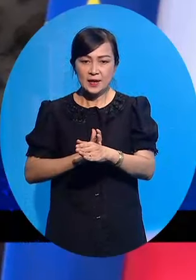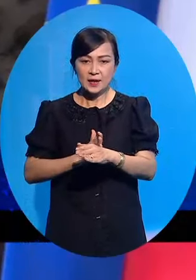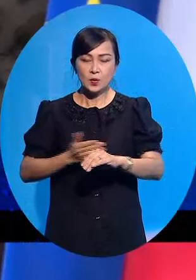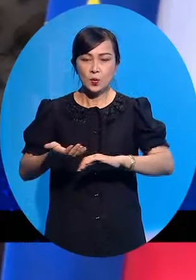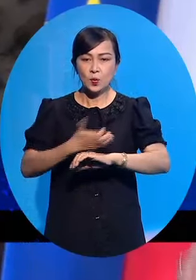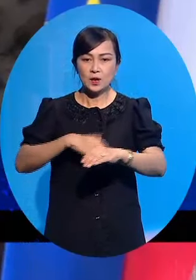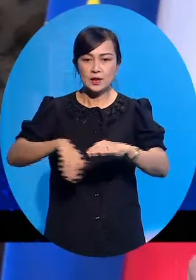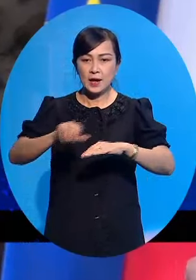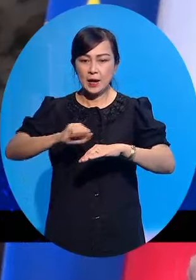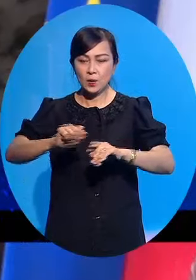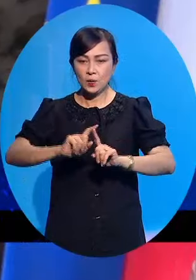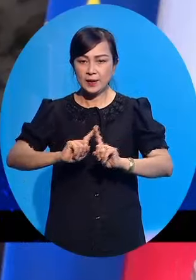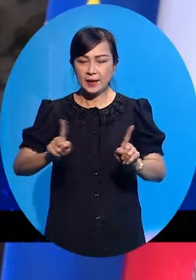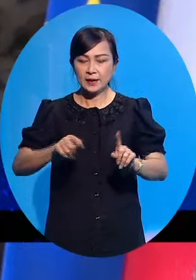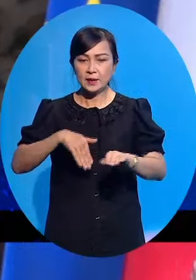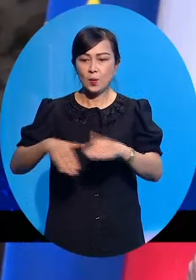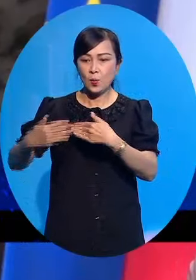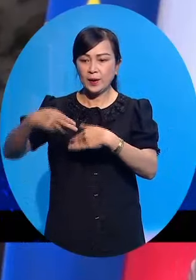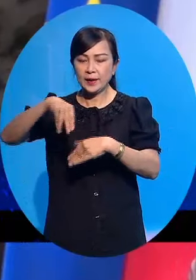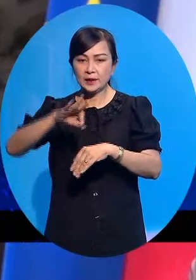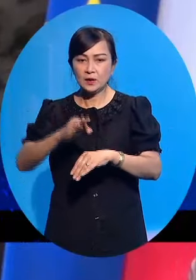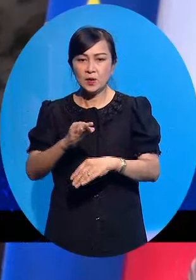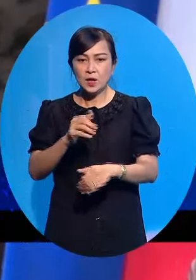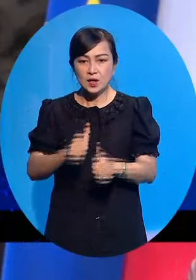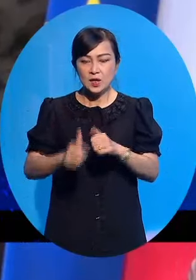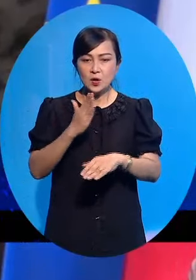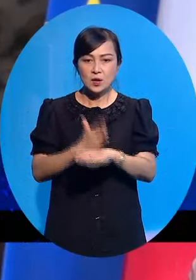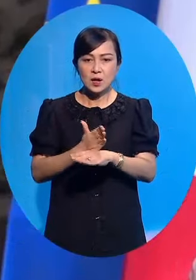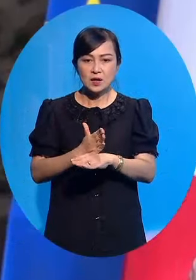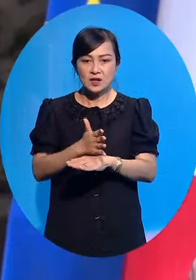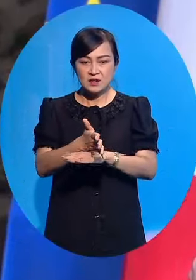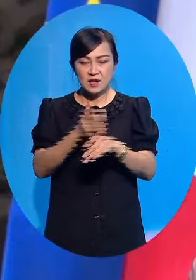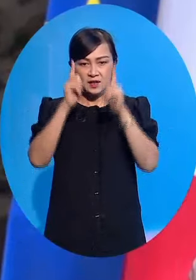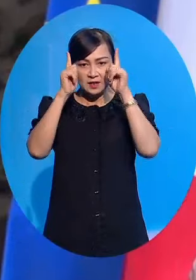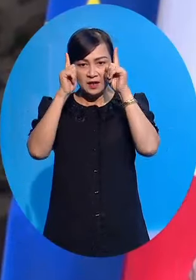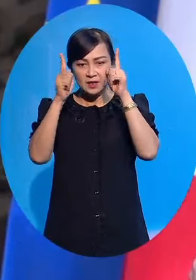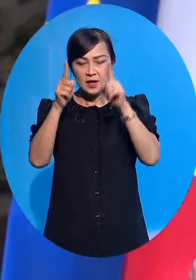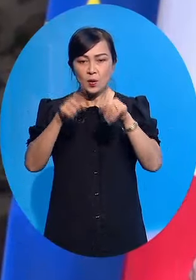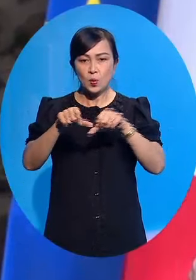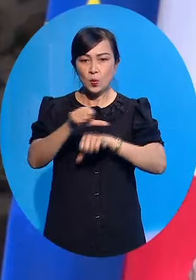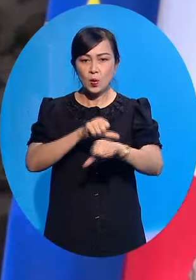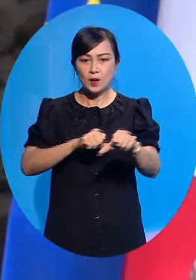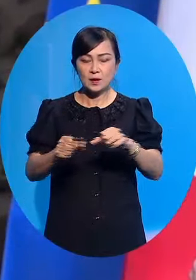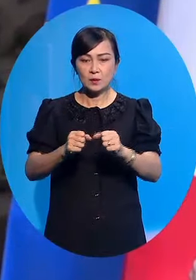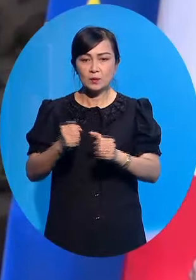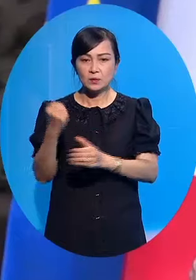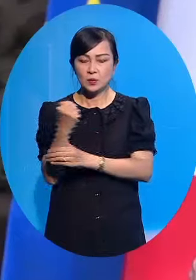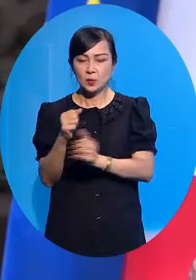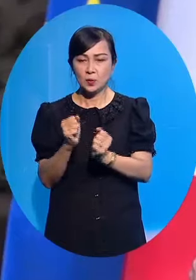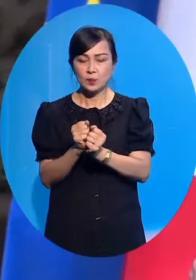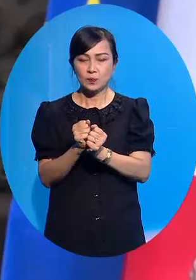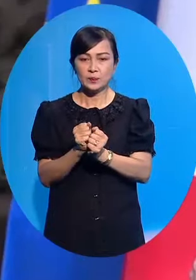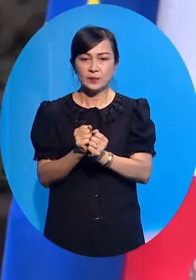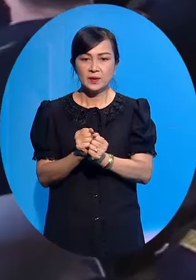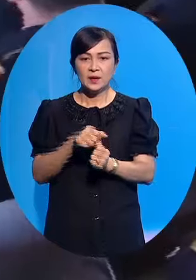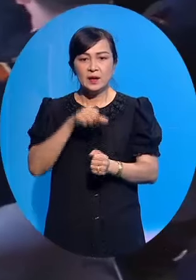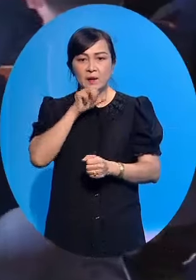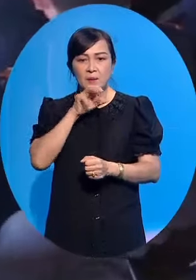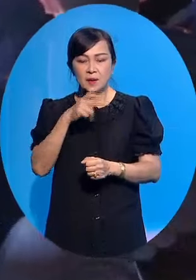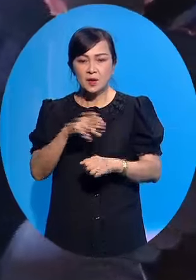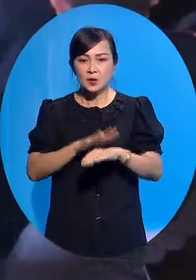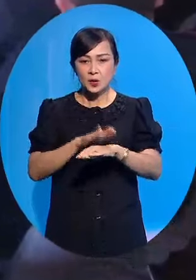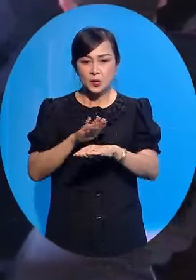khác, trong hay ngoài NATO. Thậm chí nếu cần, chúng ta phải có khả năng lãnh đạo, tiến hành các hoạt động quy mô lớn cùng nhau. Ông Macron